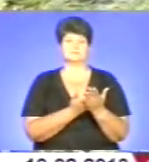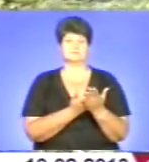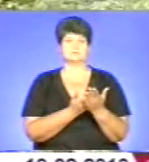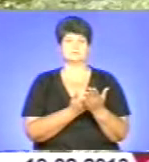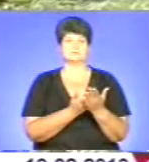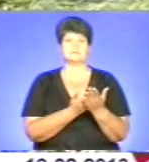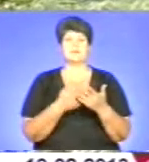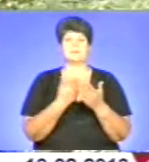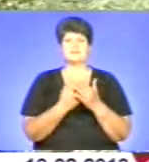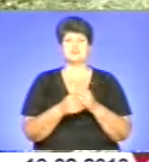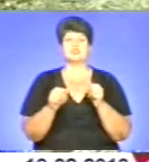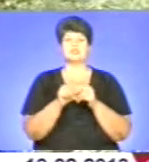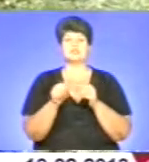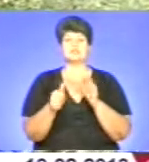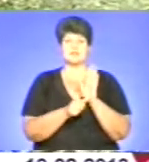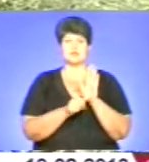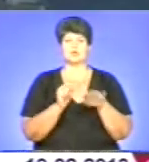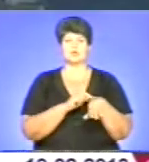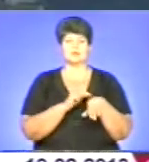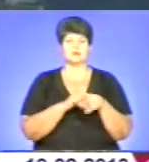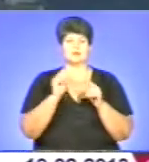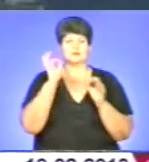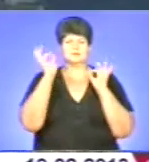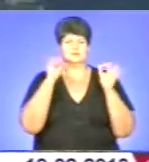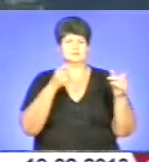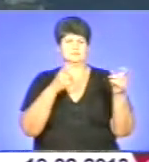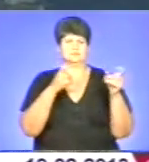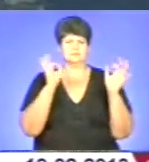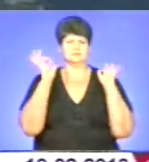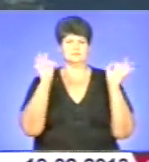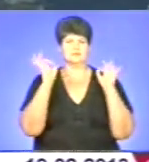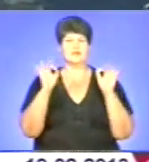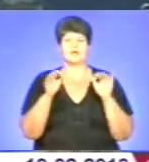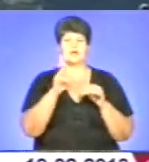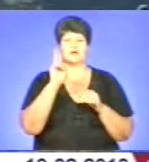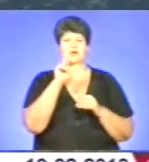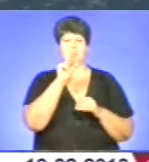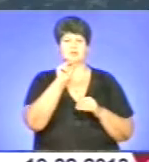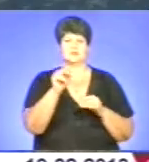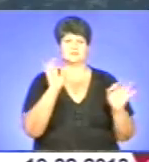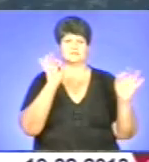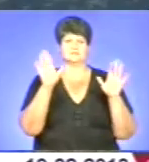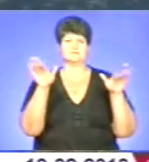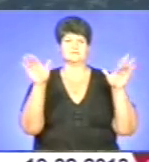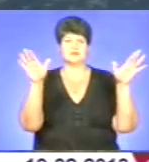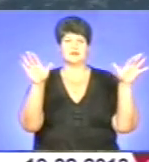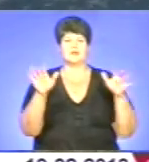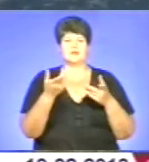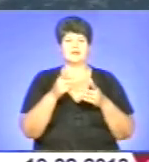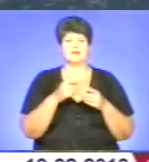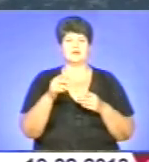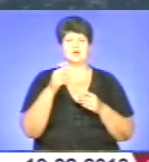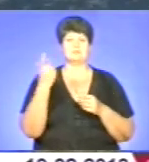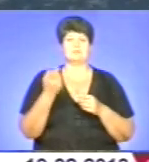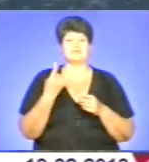до 16 години лунають гучні постріли над нами з'являються качки і вдаряє запах пороху мисливці згадують пережити